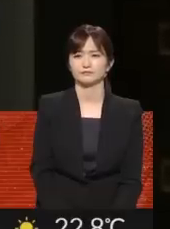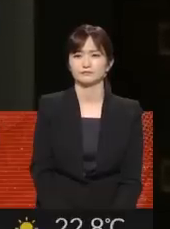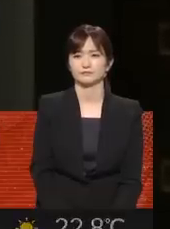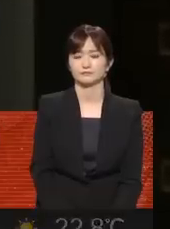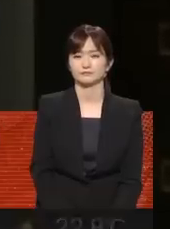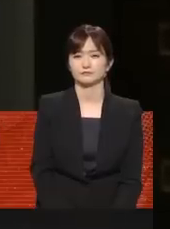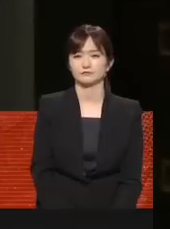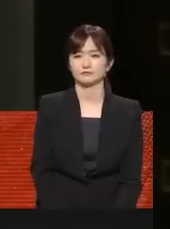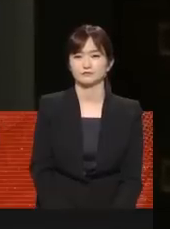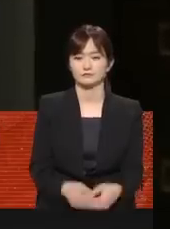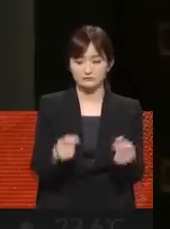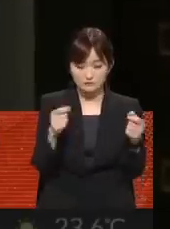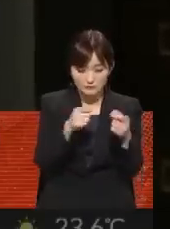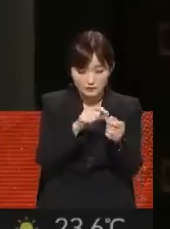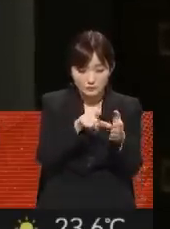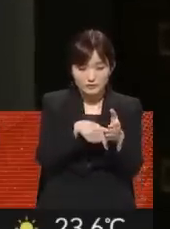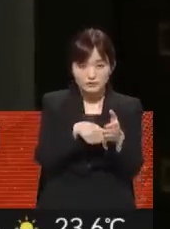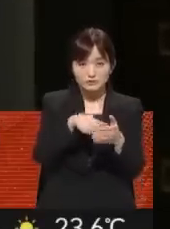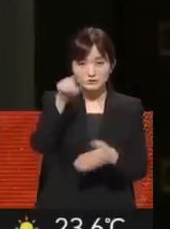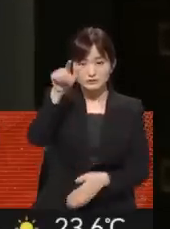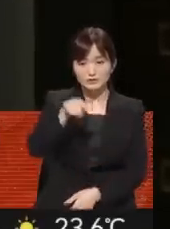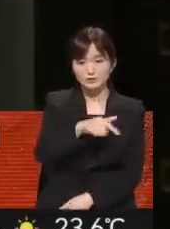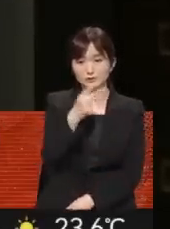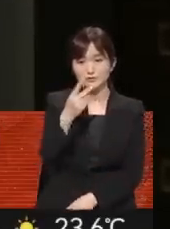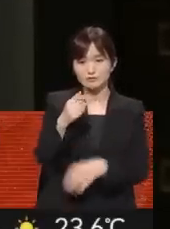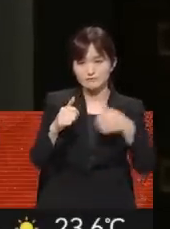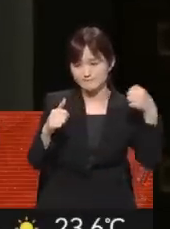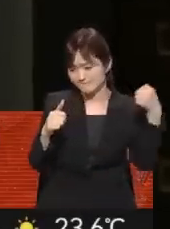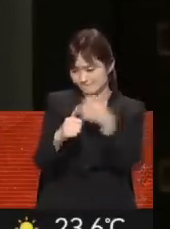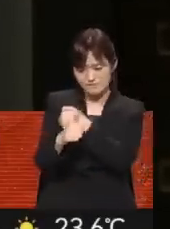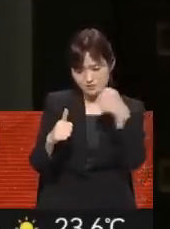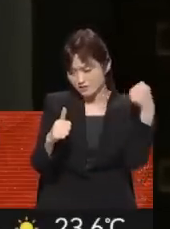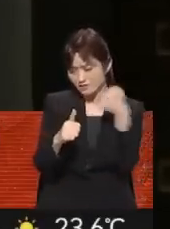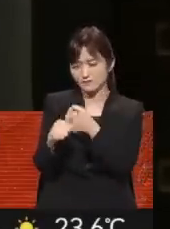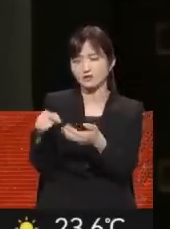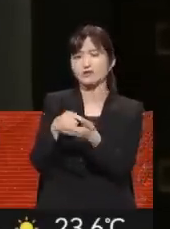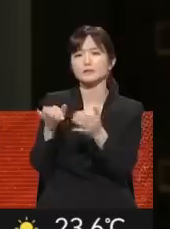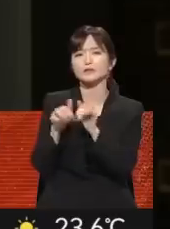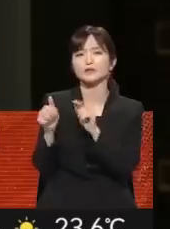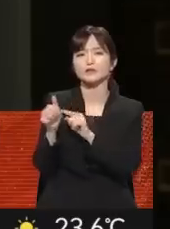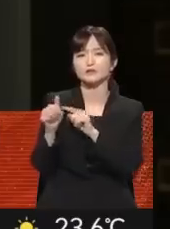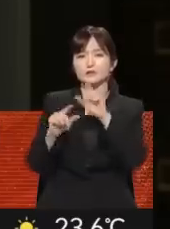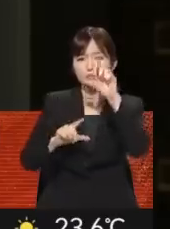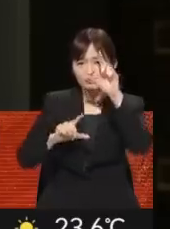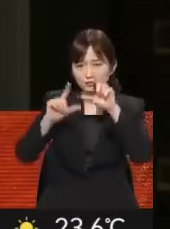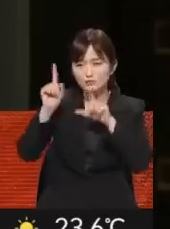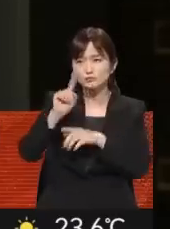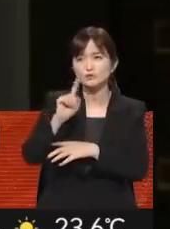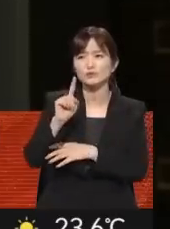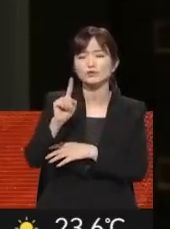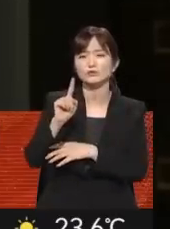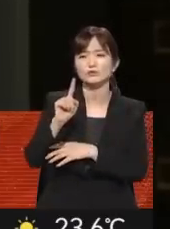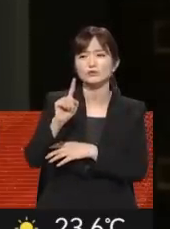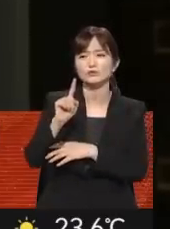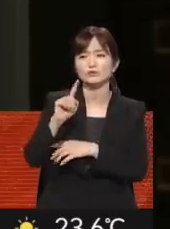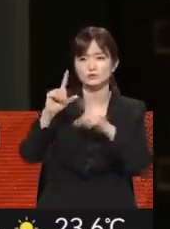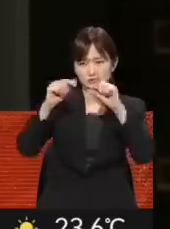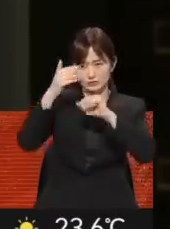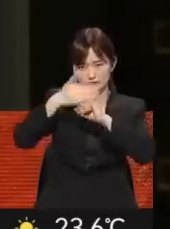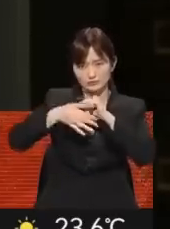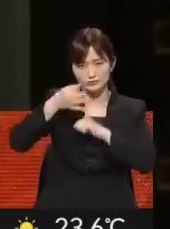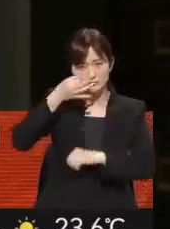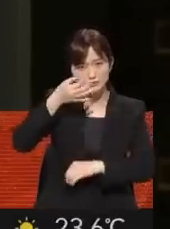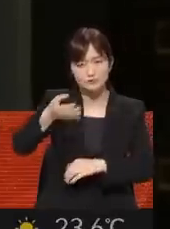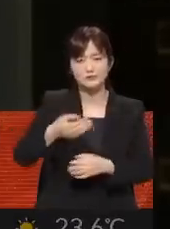짧은 시간 동안 하루에 두 번이나 폭행을 당한 저 피해자의 일단 앞서 그 상태가 사진으로 나가는데 교수님